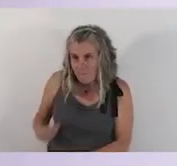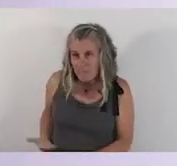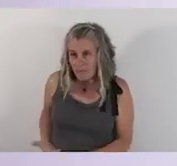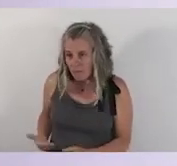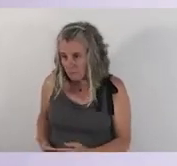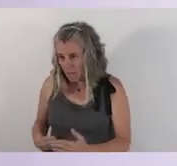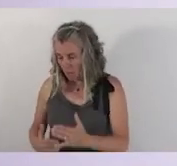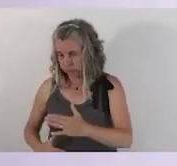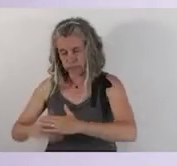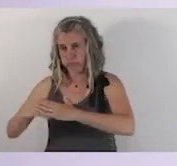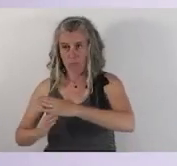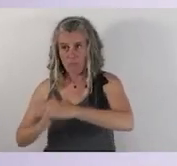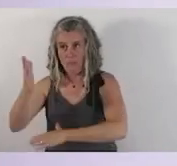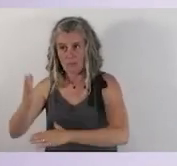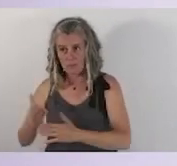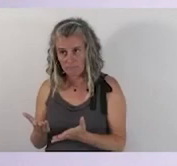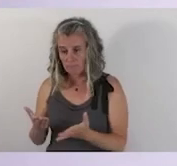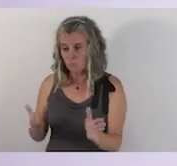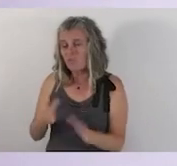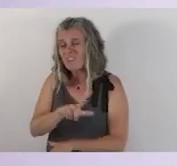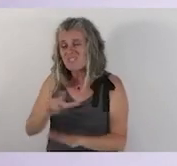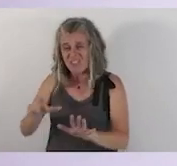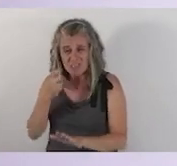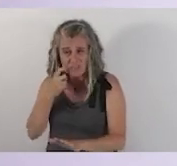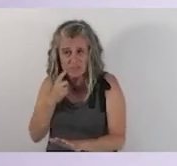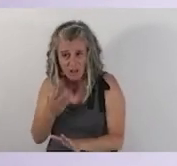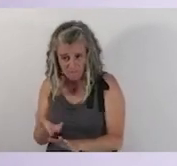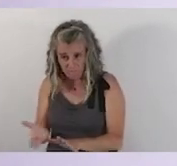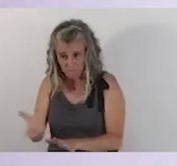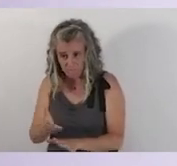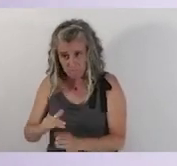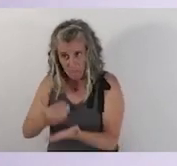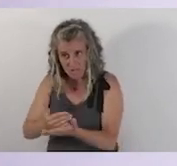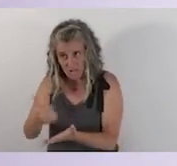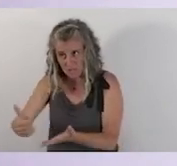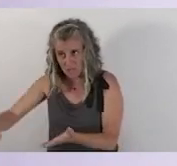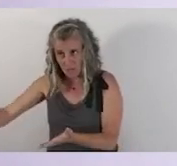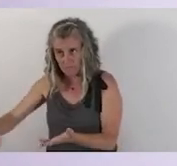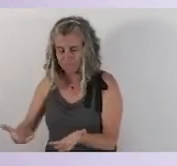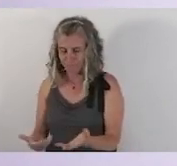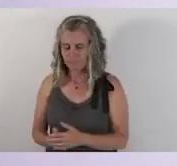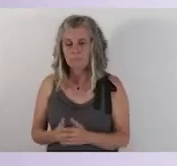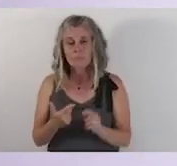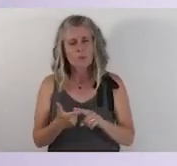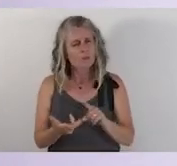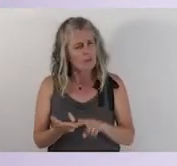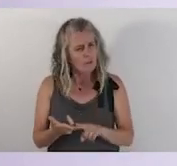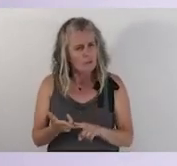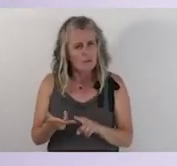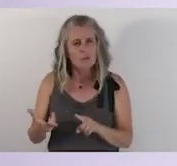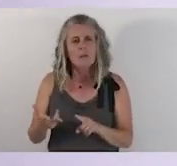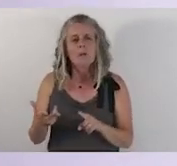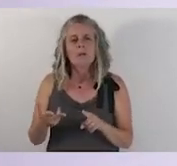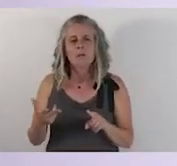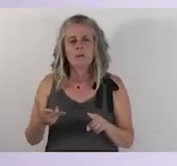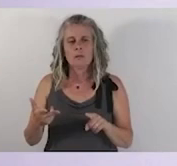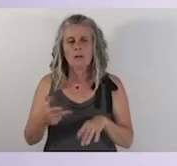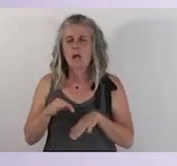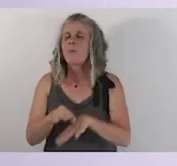par l'éducation nationale de 27 enfants par classe. L'accompagnement des équipes pédagogiques, je pense notamment à l'école Candolle où on va